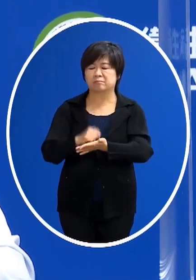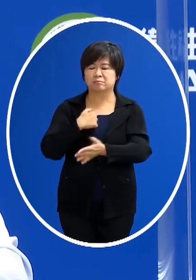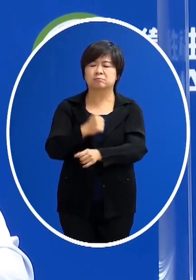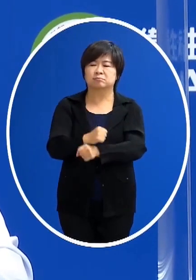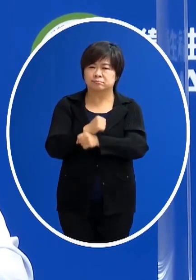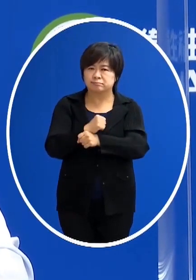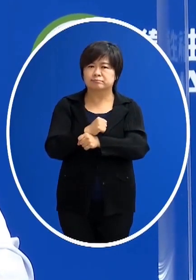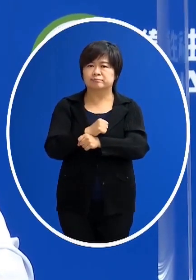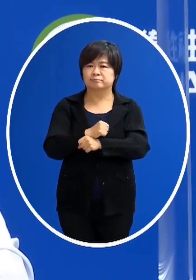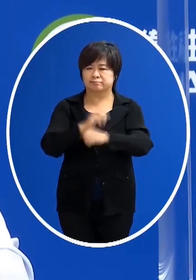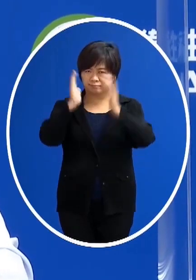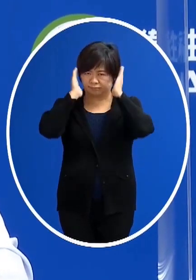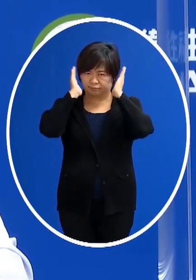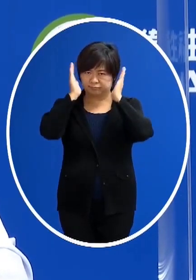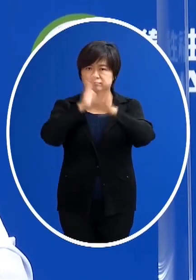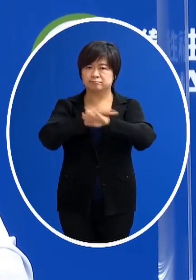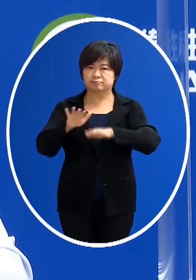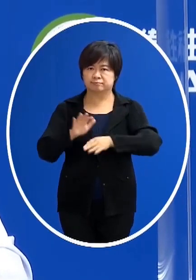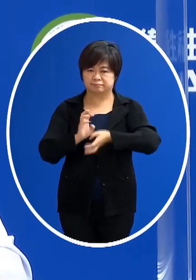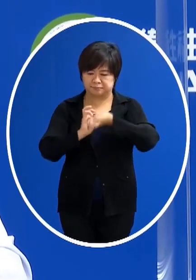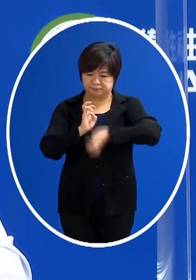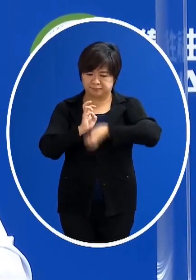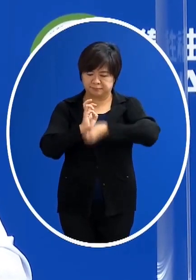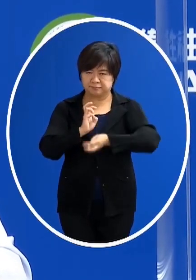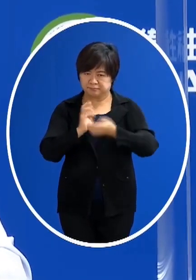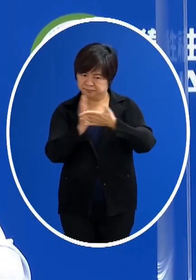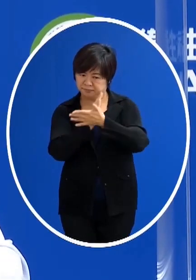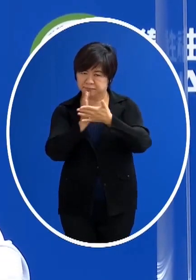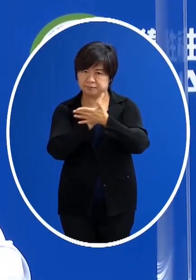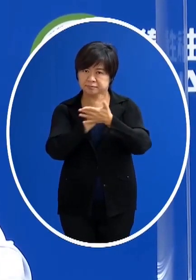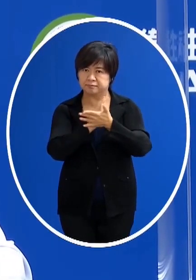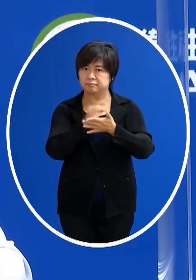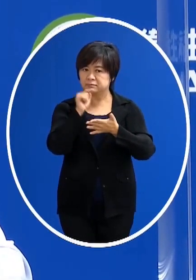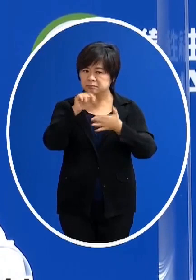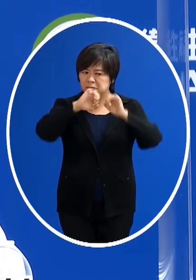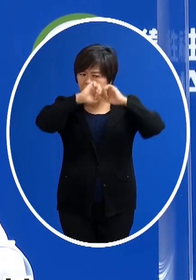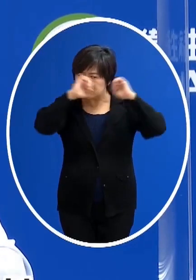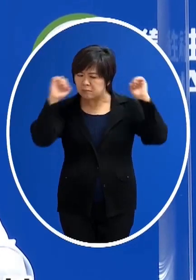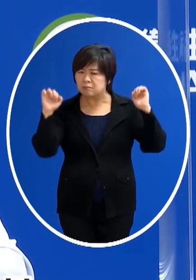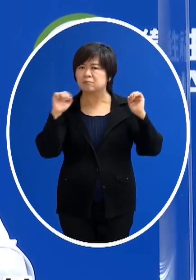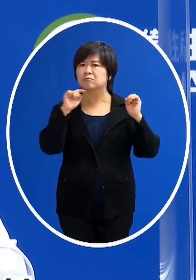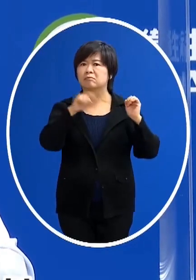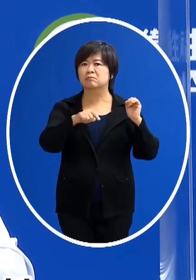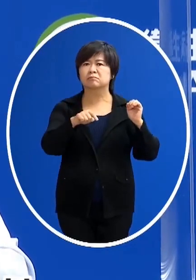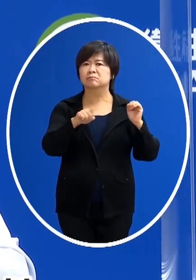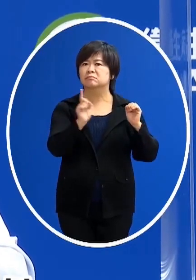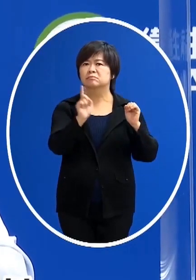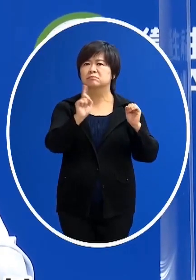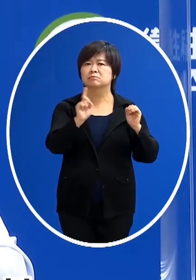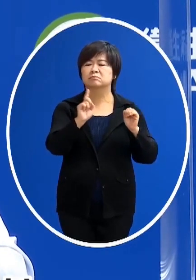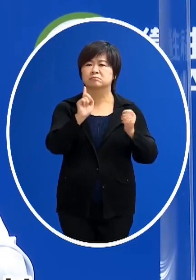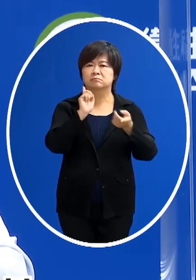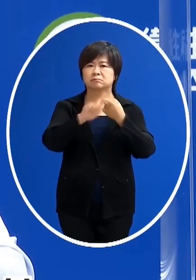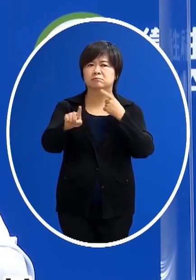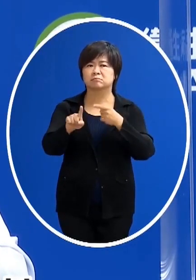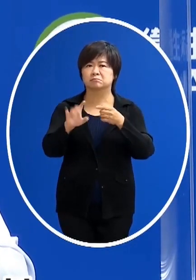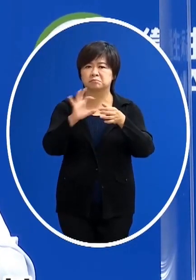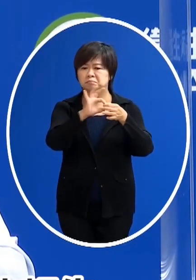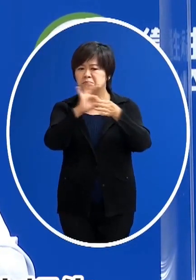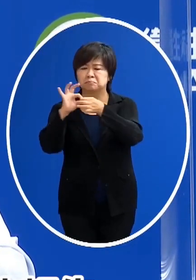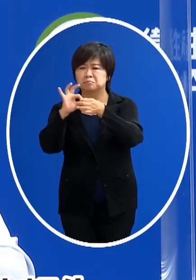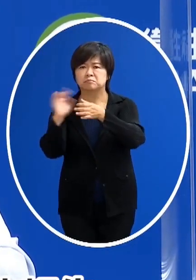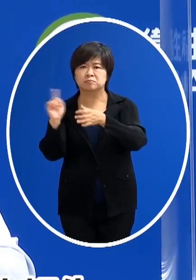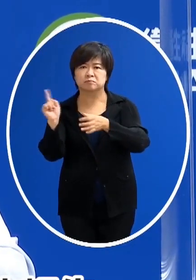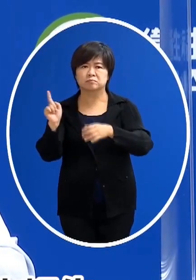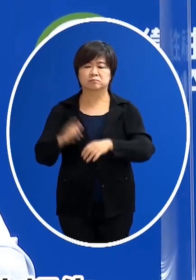掉以轻心，我们都会仔细的去了解一下它这些相关的情况，那它的关联性，